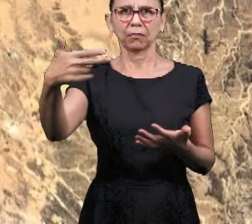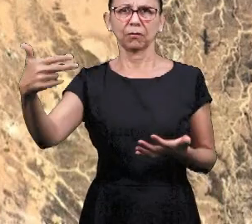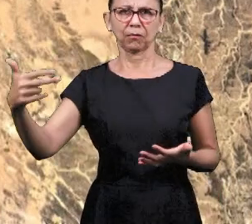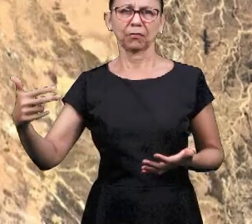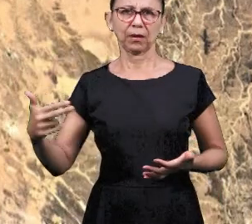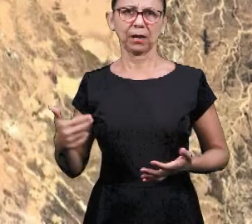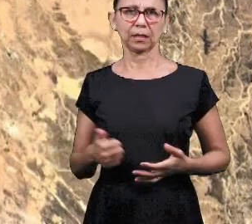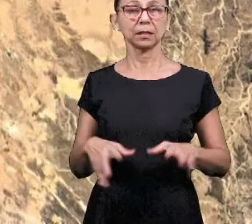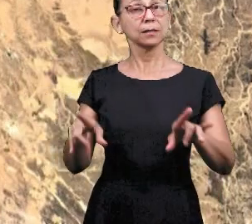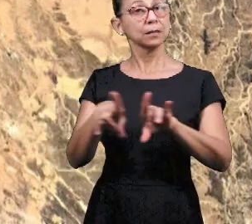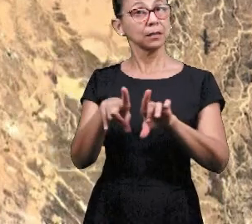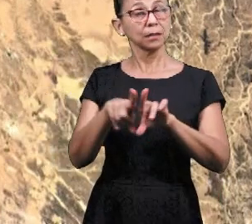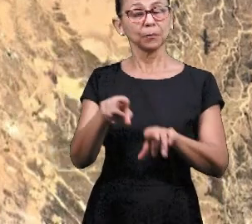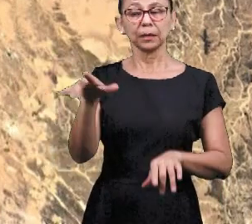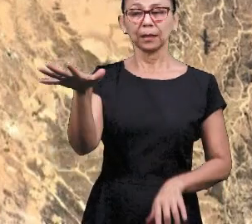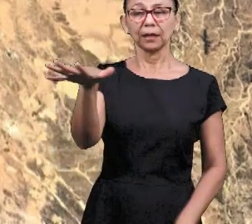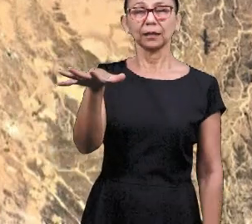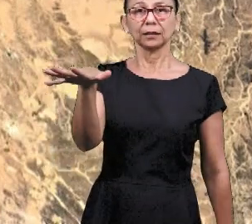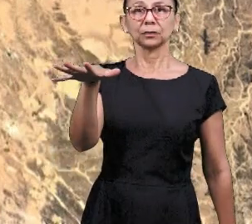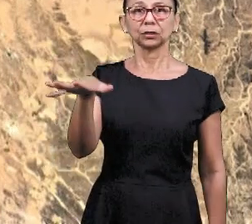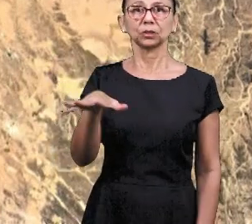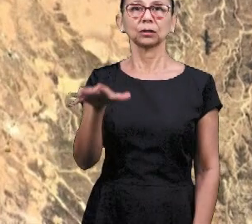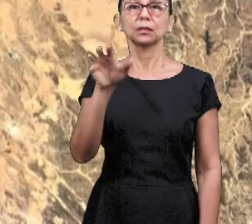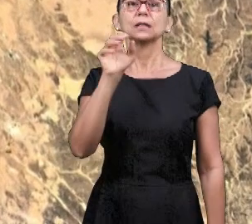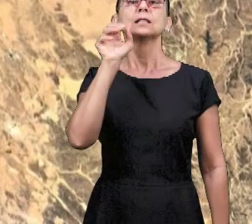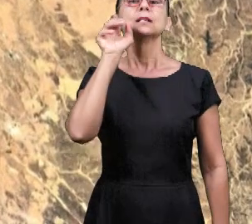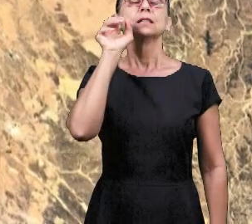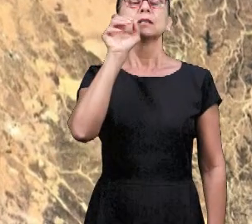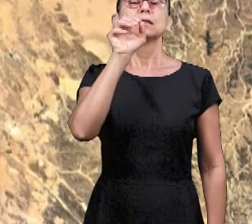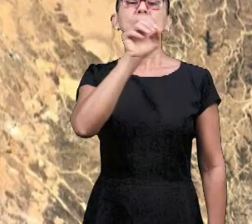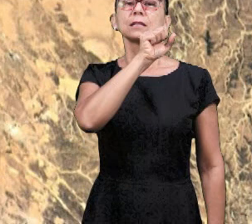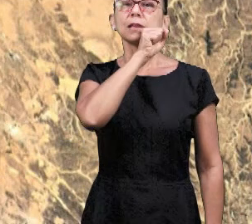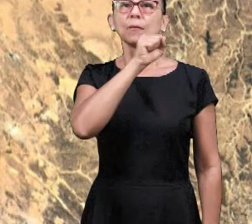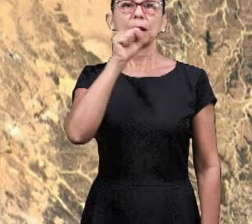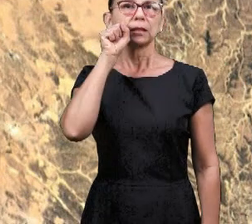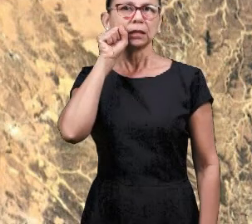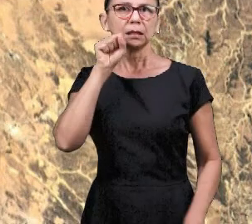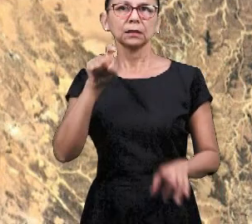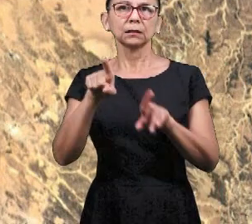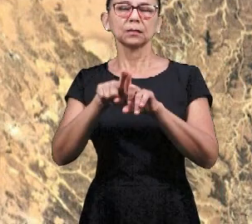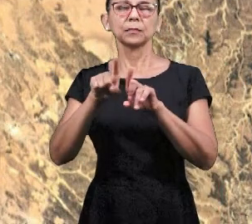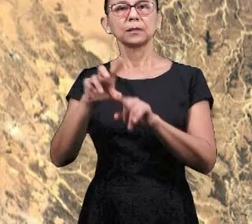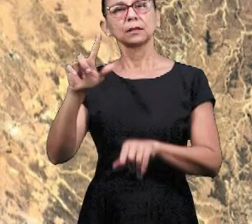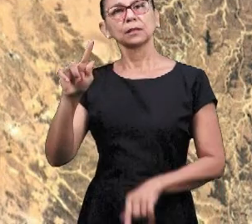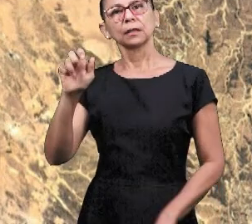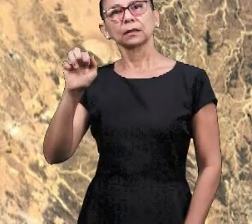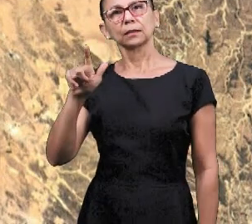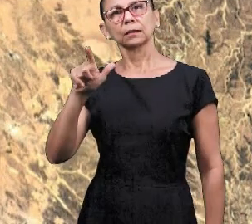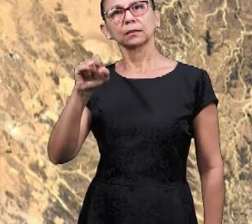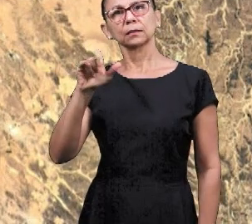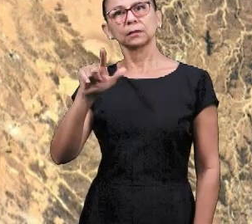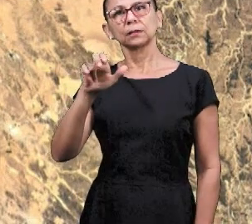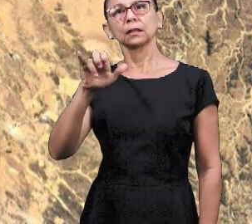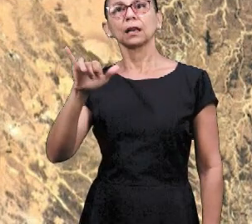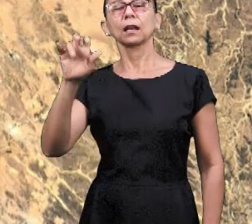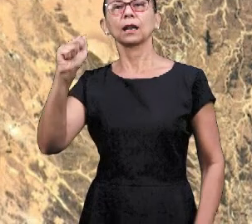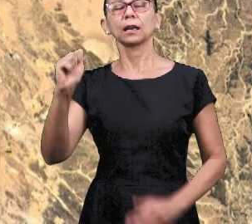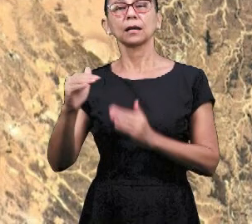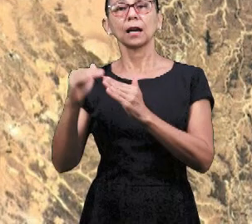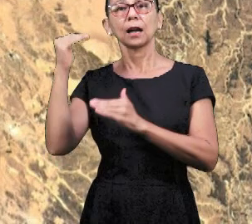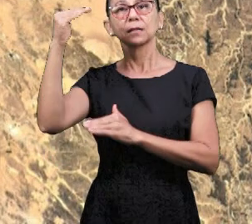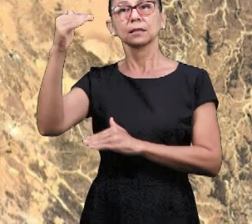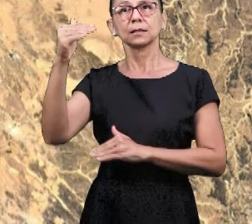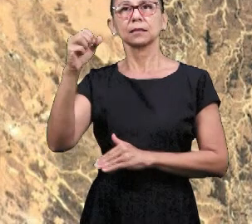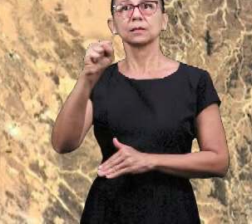nous retrouvons Israël à côté de la mer Méditerranée. Nous pouvons approcher l'image